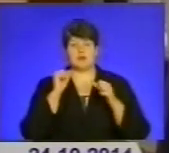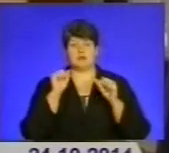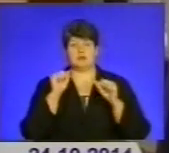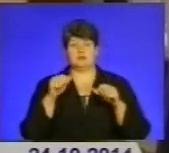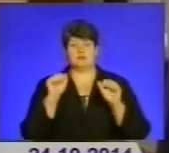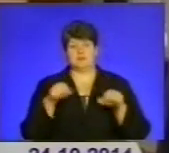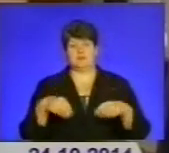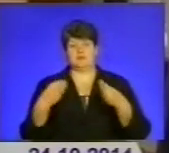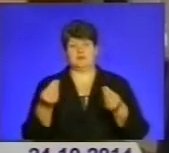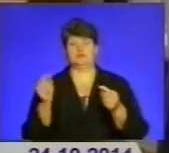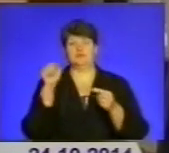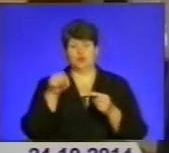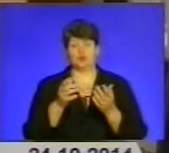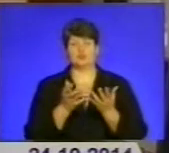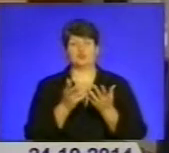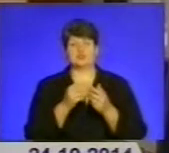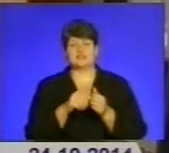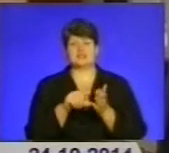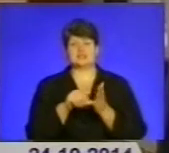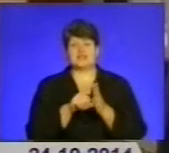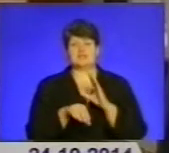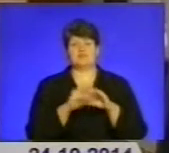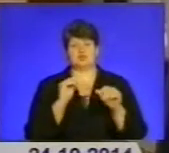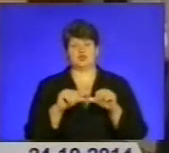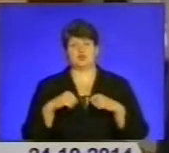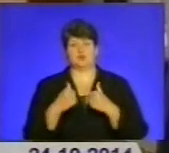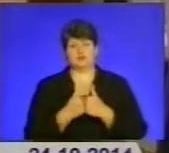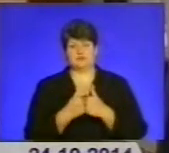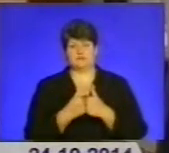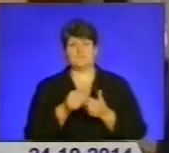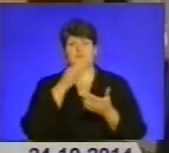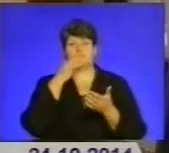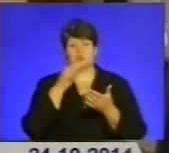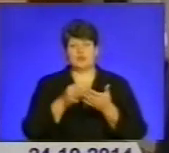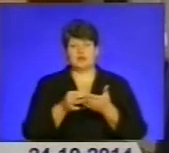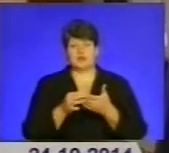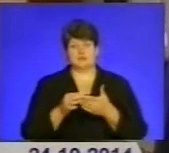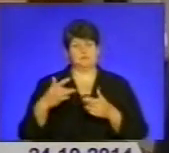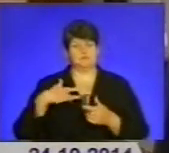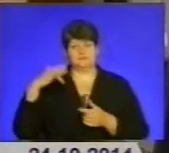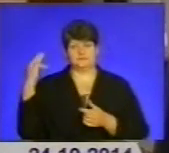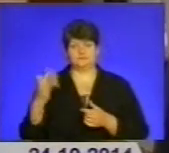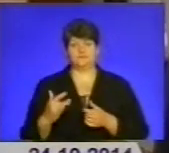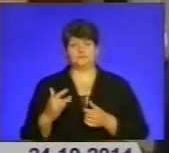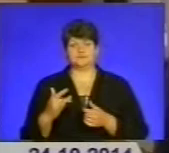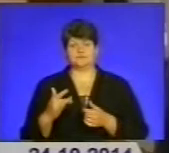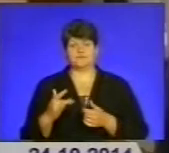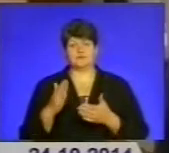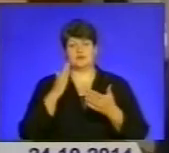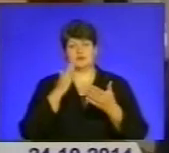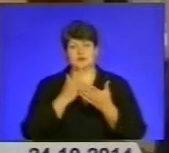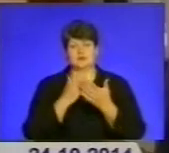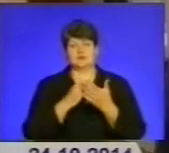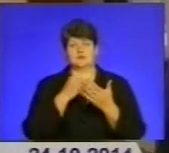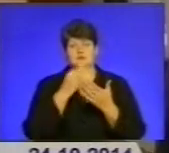В тому числі і це стосується членів виборчих комісій. Відповідальність досить сувора і несе таку